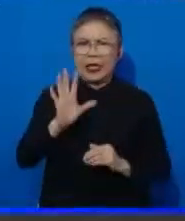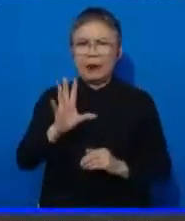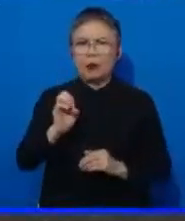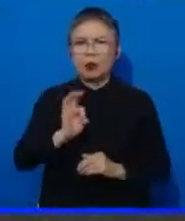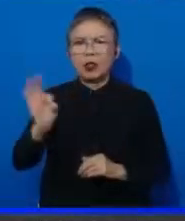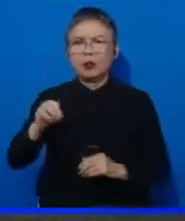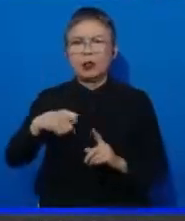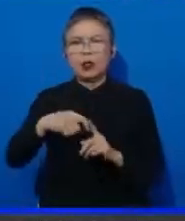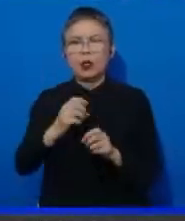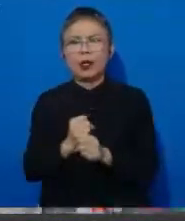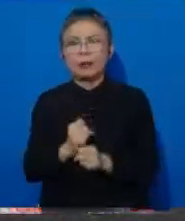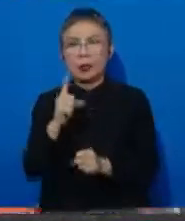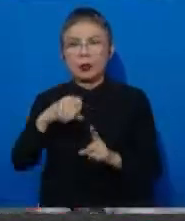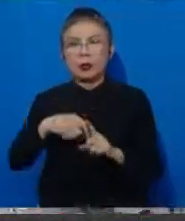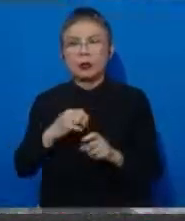per kilogram.